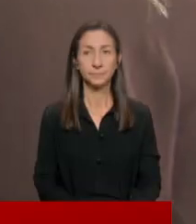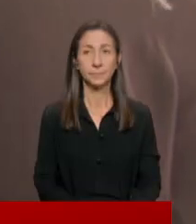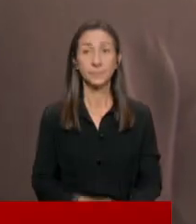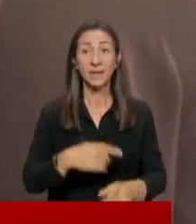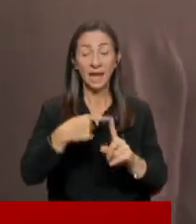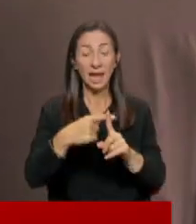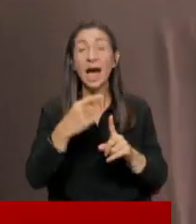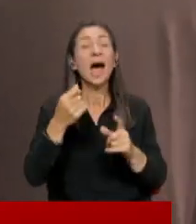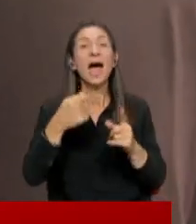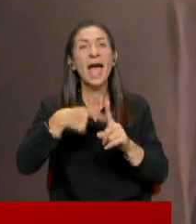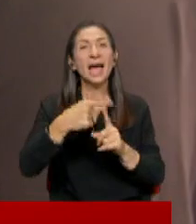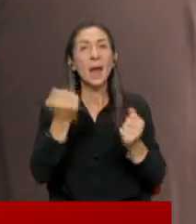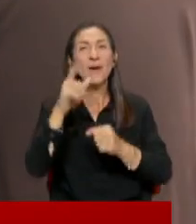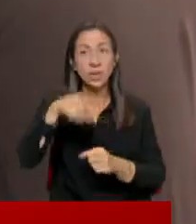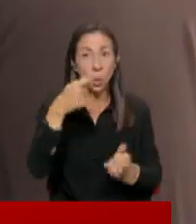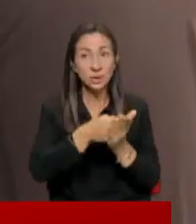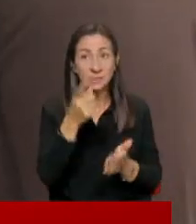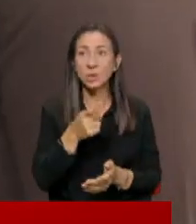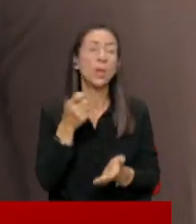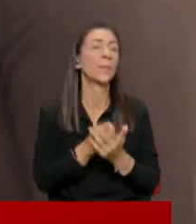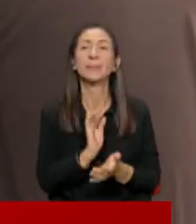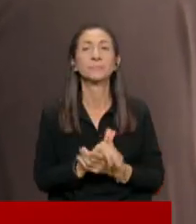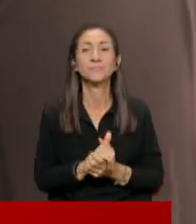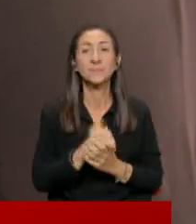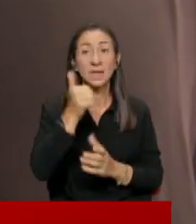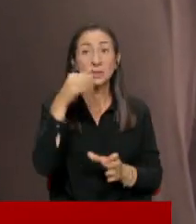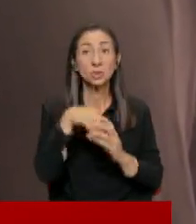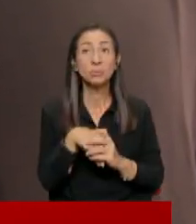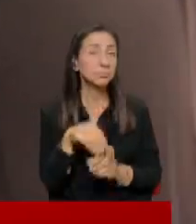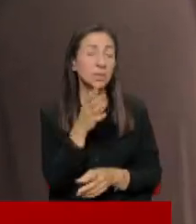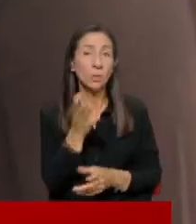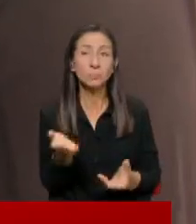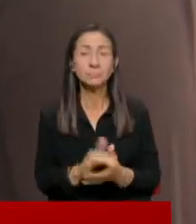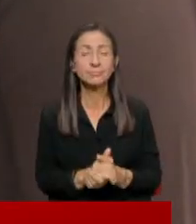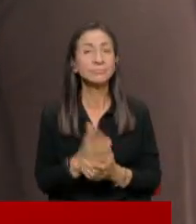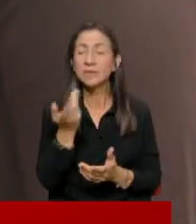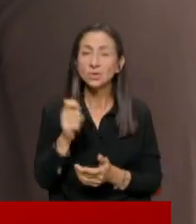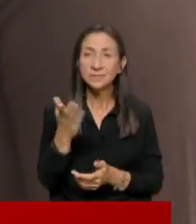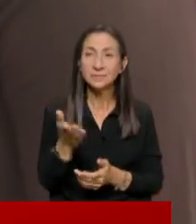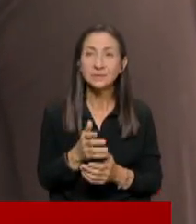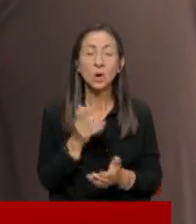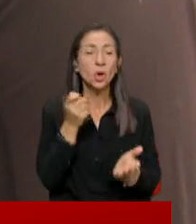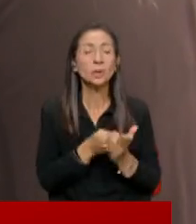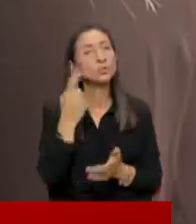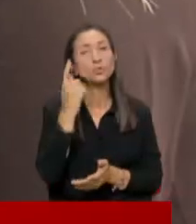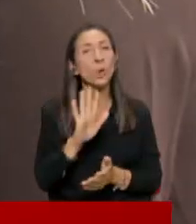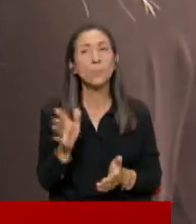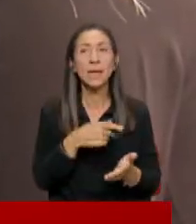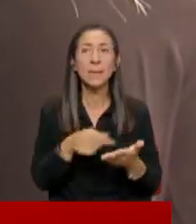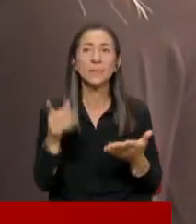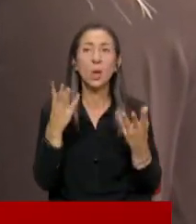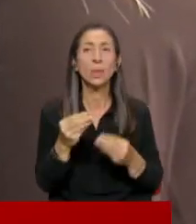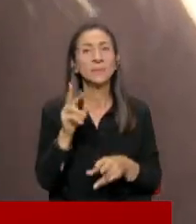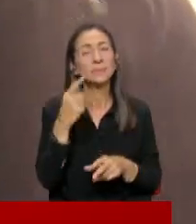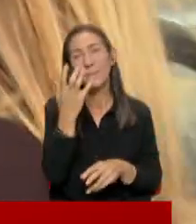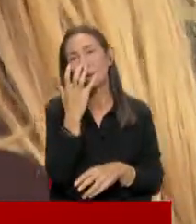Ek motorlu taşıtlar vergisini ödediniz mi? Yok, ödemedim. Yarın son gün. Biliyorum. Ne yapacaksınız? Ödemeyi düşünmüyorum. İptal olabilir